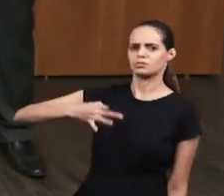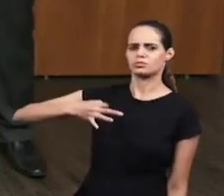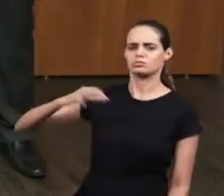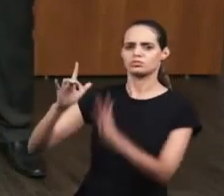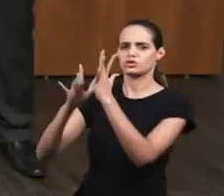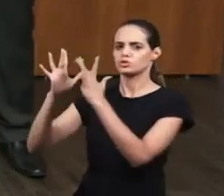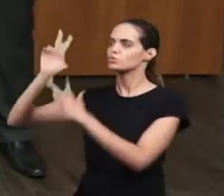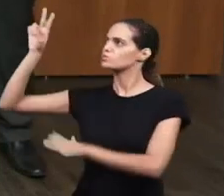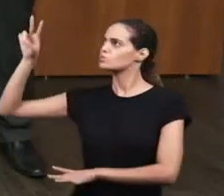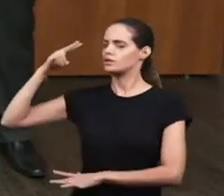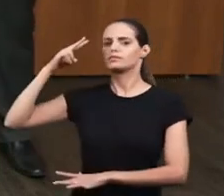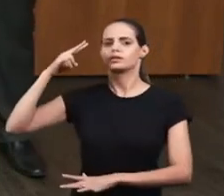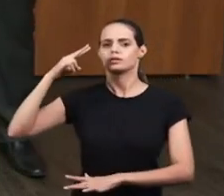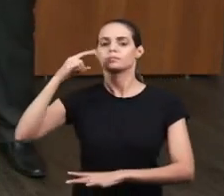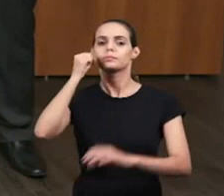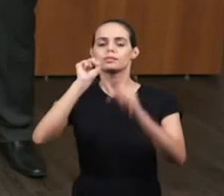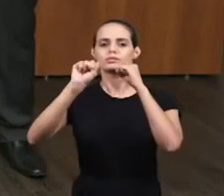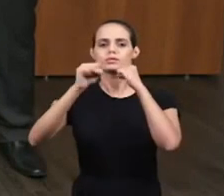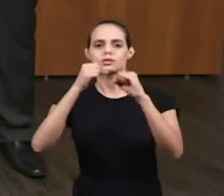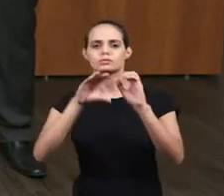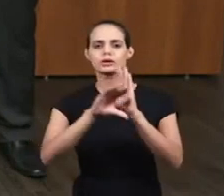Seele. Er hat die Ohren